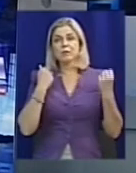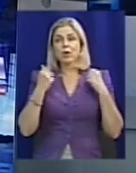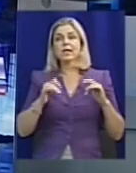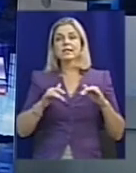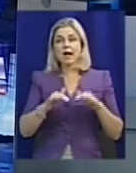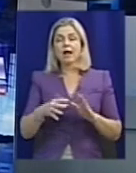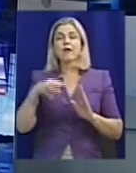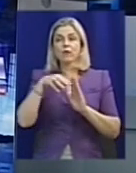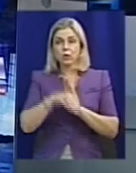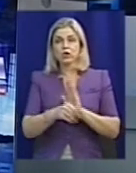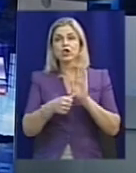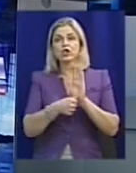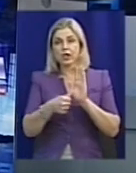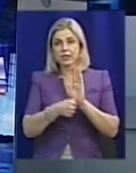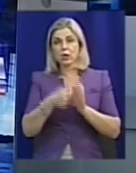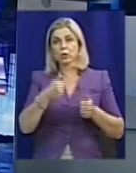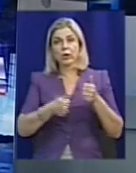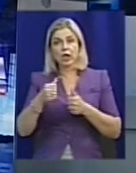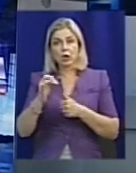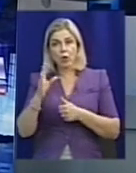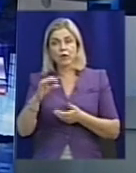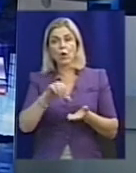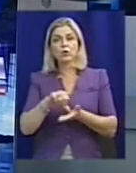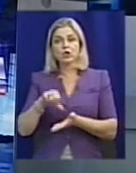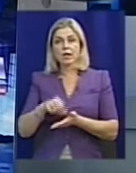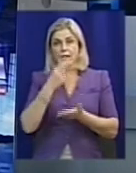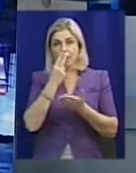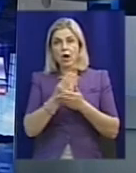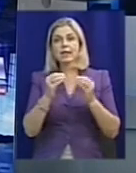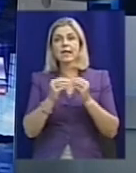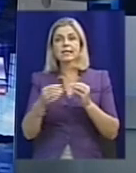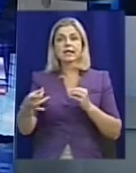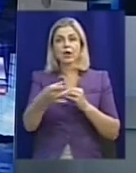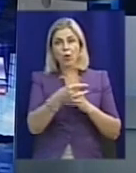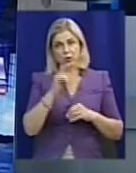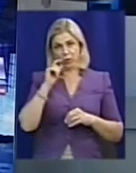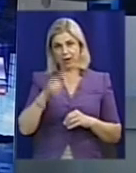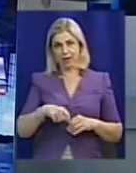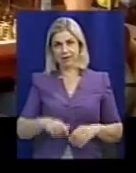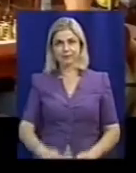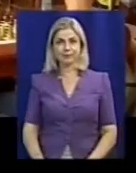захід включає у себе 6 турнірів. Учасники представляють 10 регіонів України.